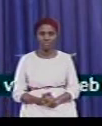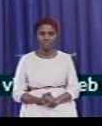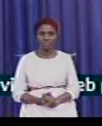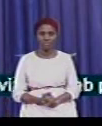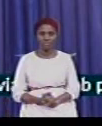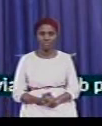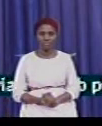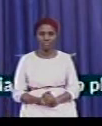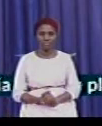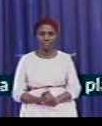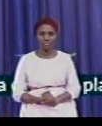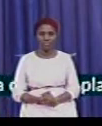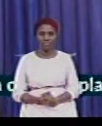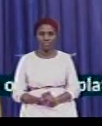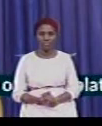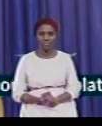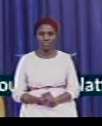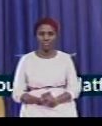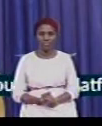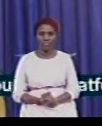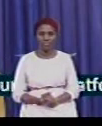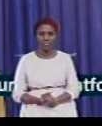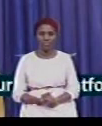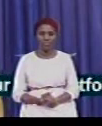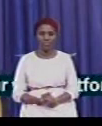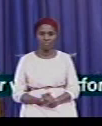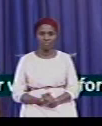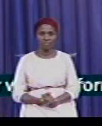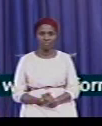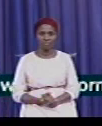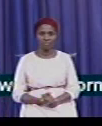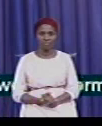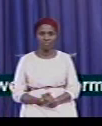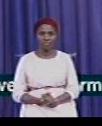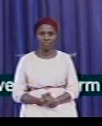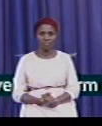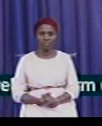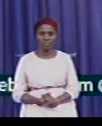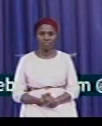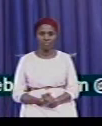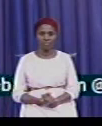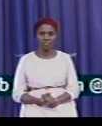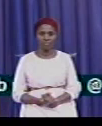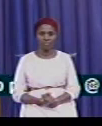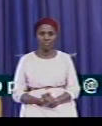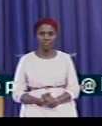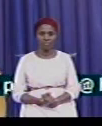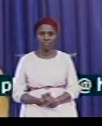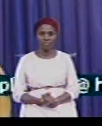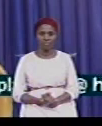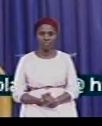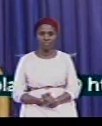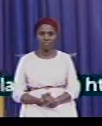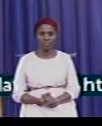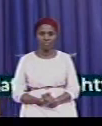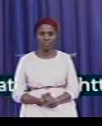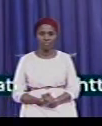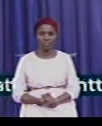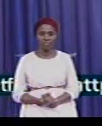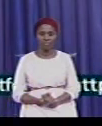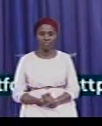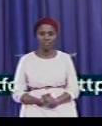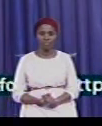mese ay. Na yenu ruhompo na sisi ya udi ya dansi ye. Weni nshu waho wase mese ye kwa. Enti Friday